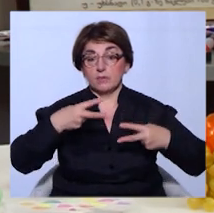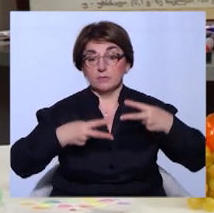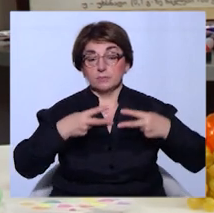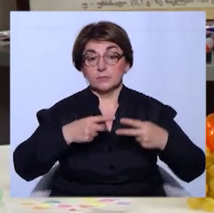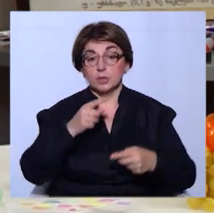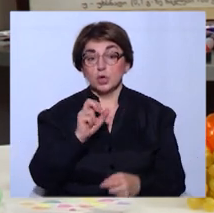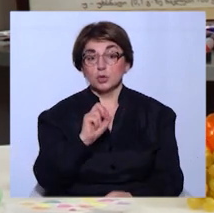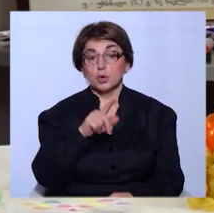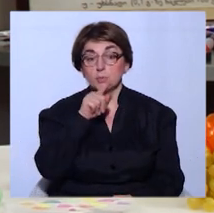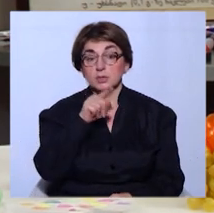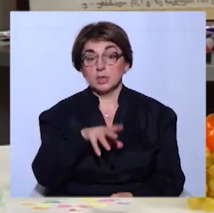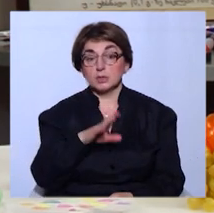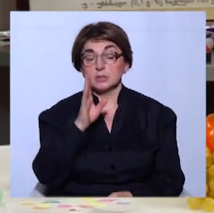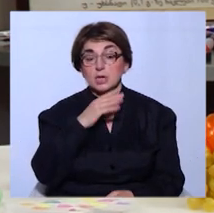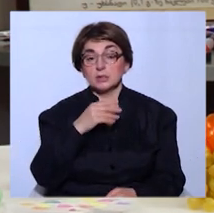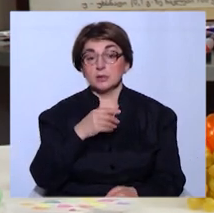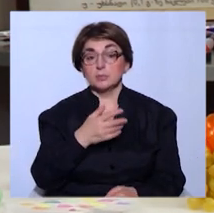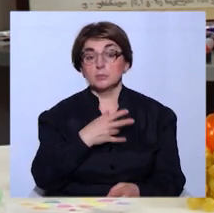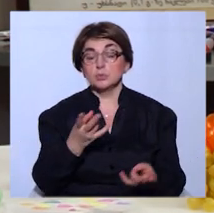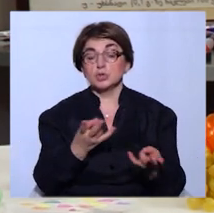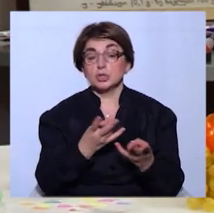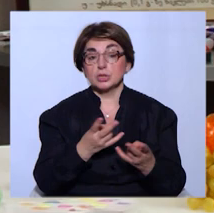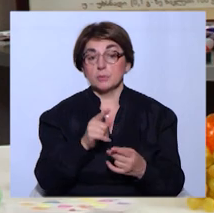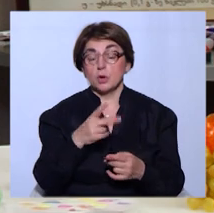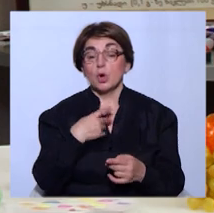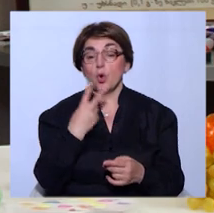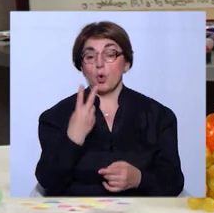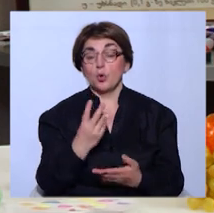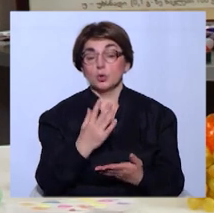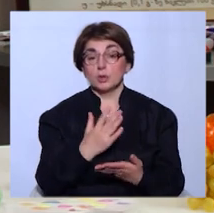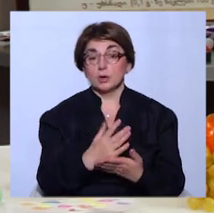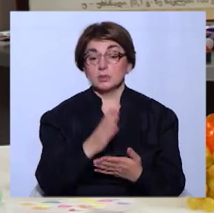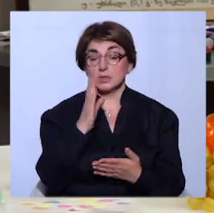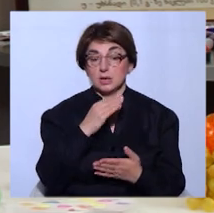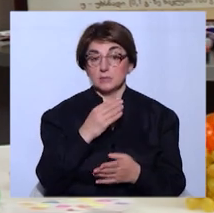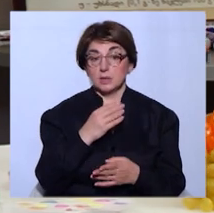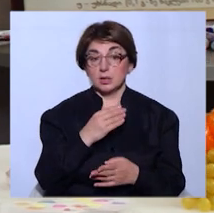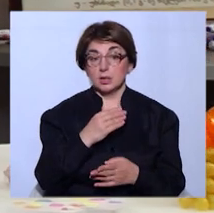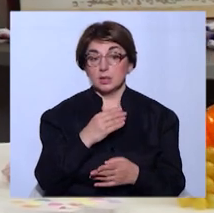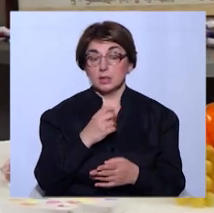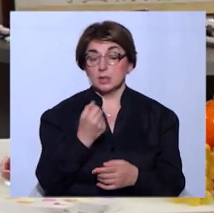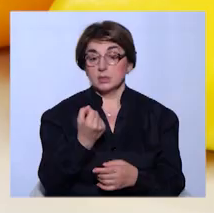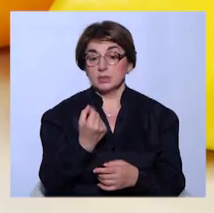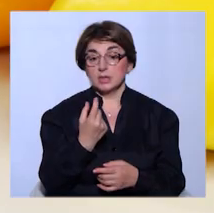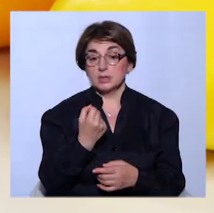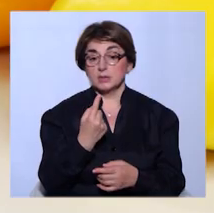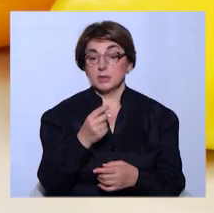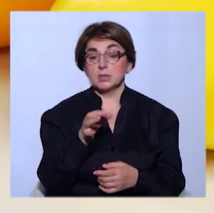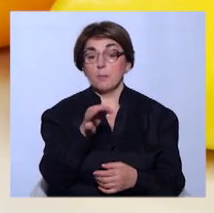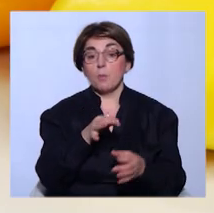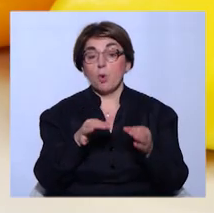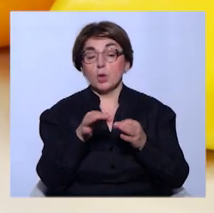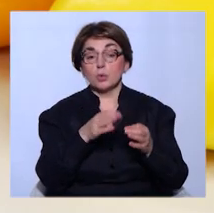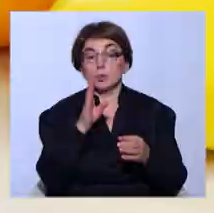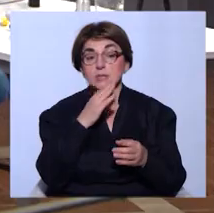მჭირდება, რადგან 2 მაქვს წყალი, მჭირდება 11 მოლეკულა წყალი ამ შემთხვევაში.